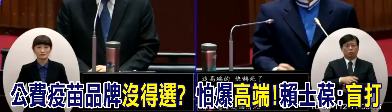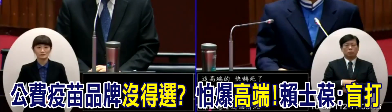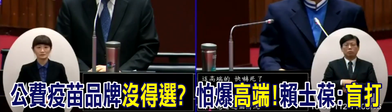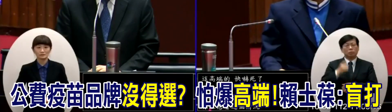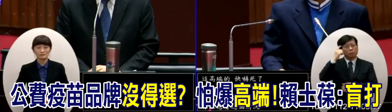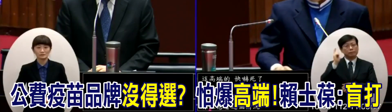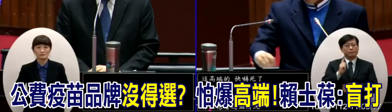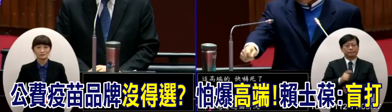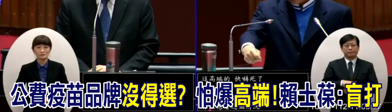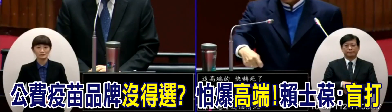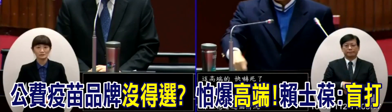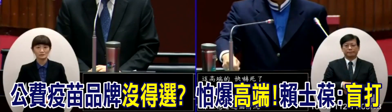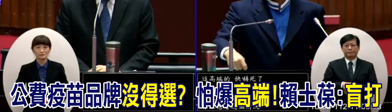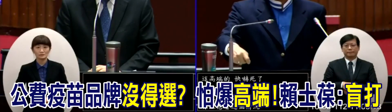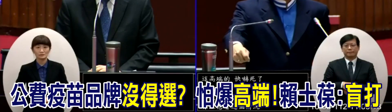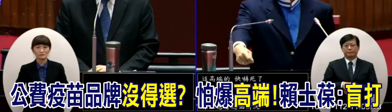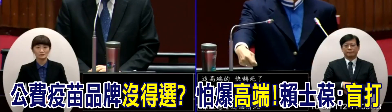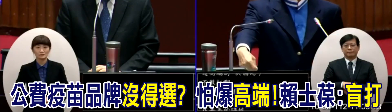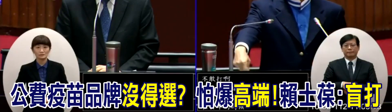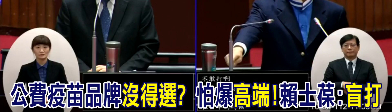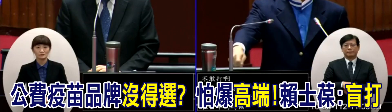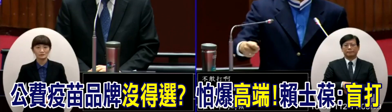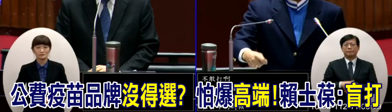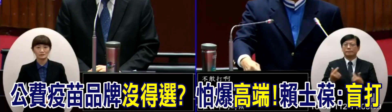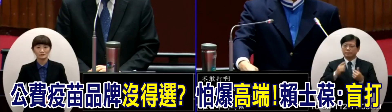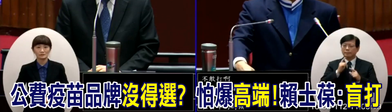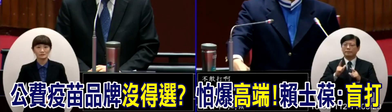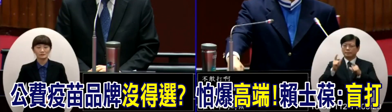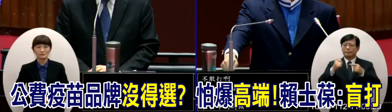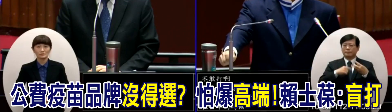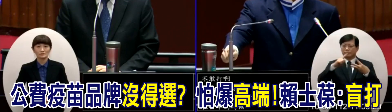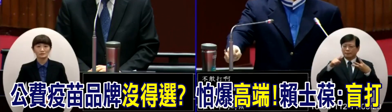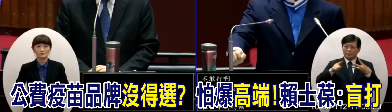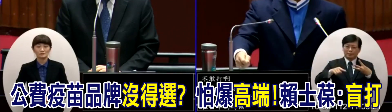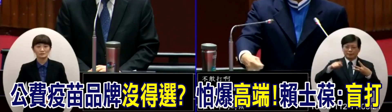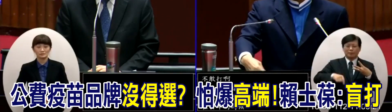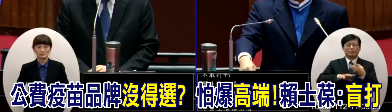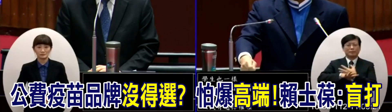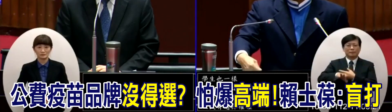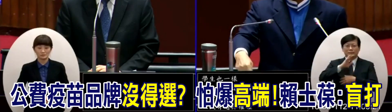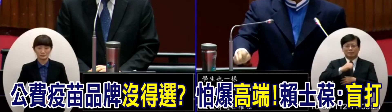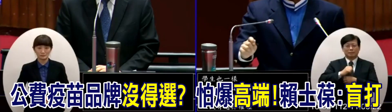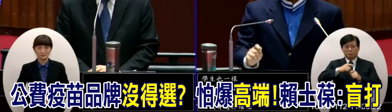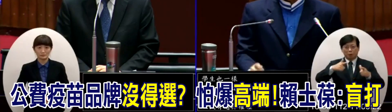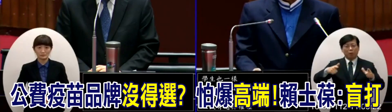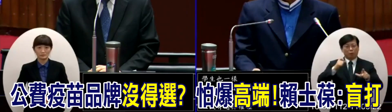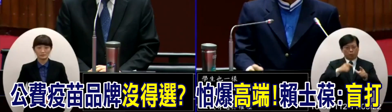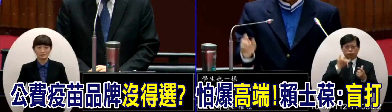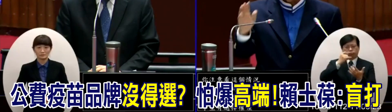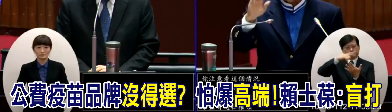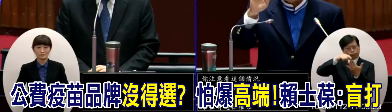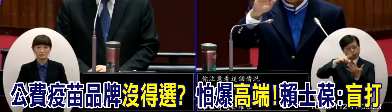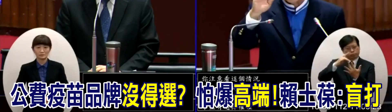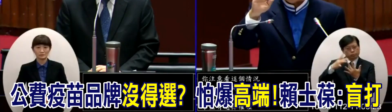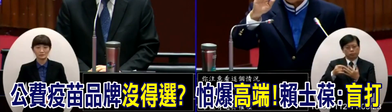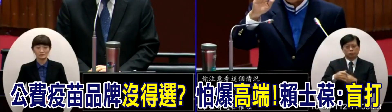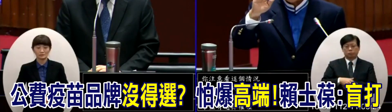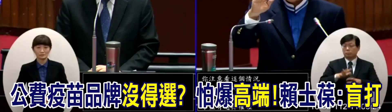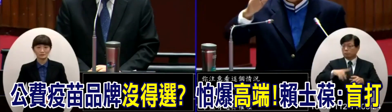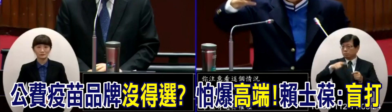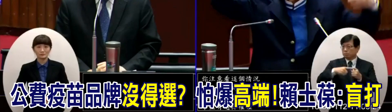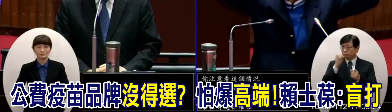选择权？来哥，我东洋的啦，塞诺菲的啦，什么的，我可以勾给你一波